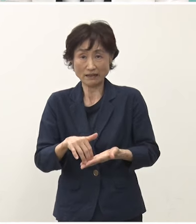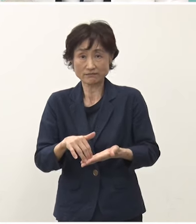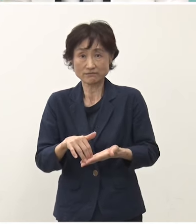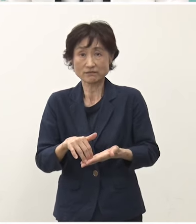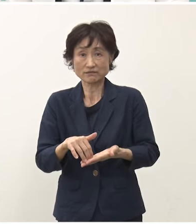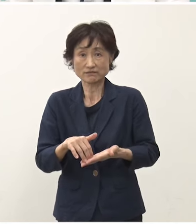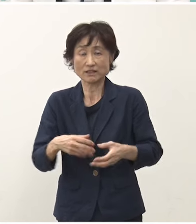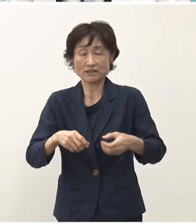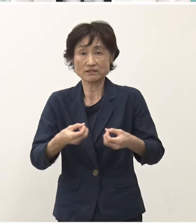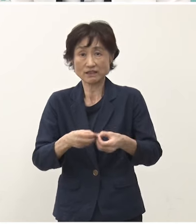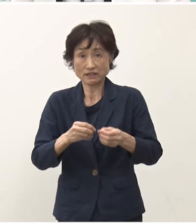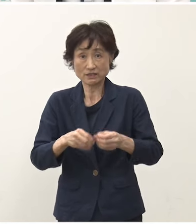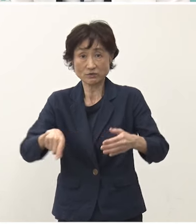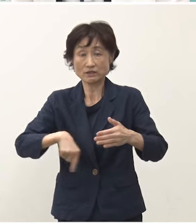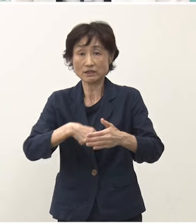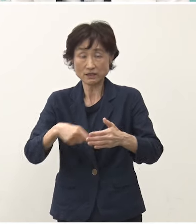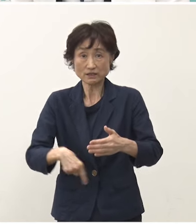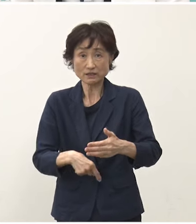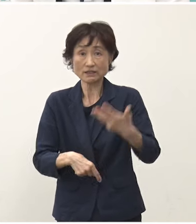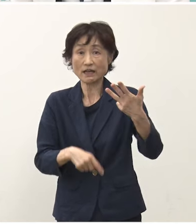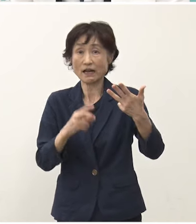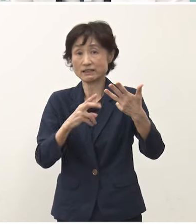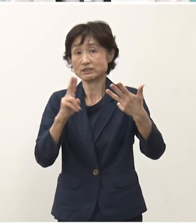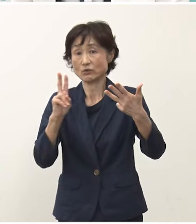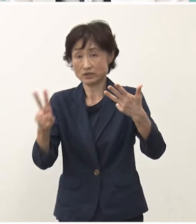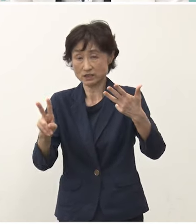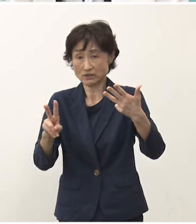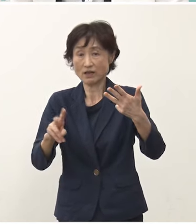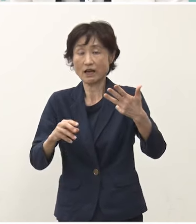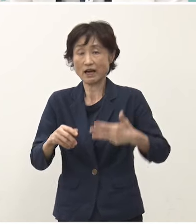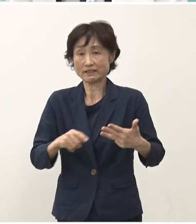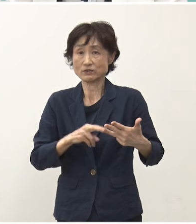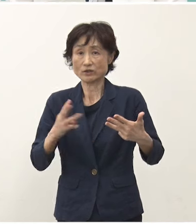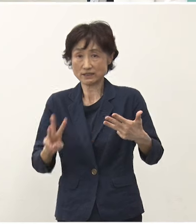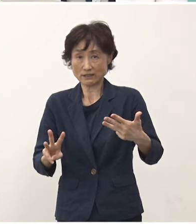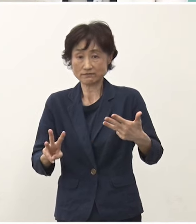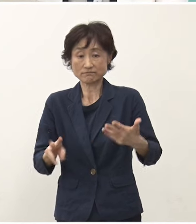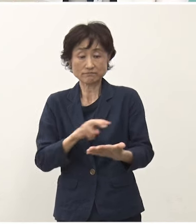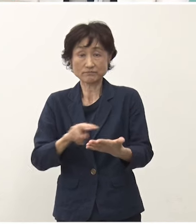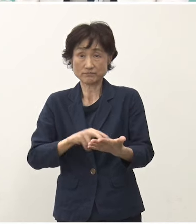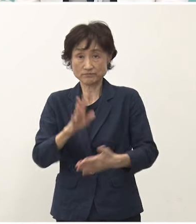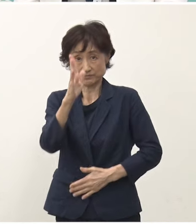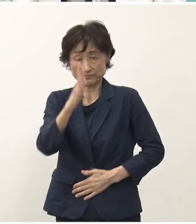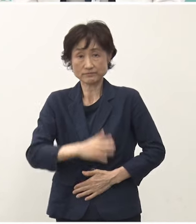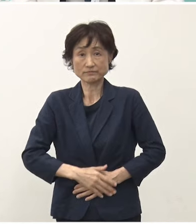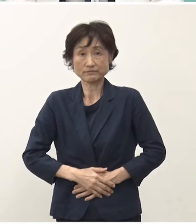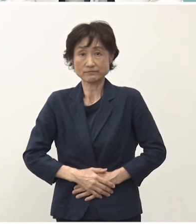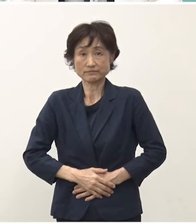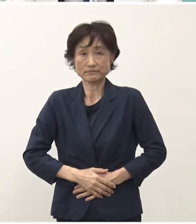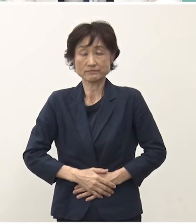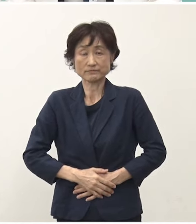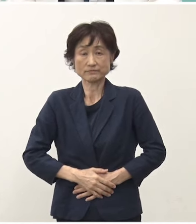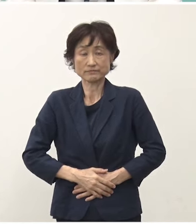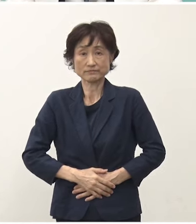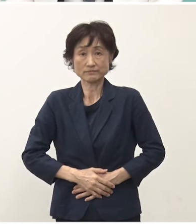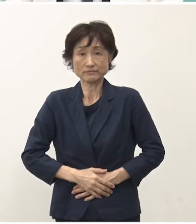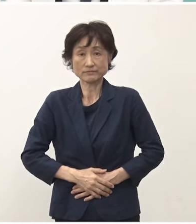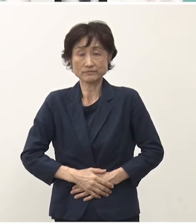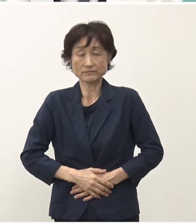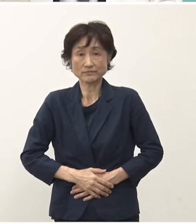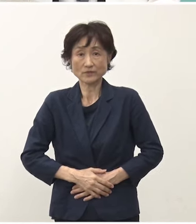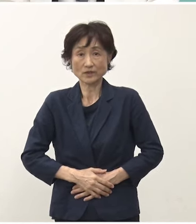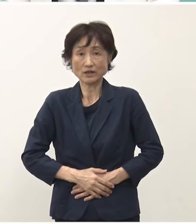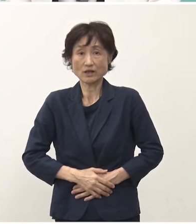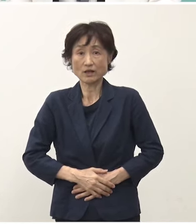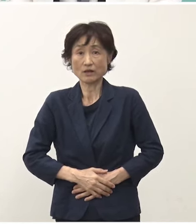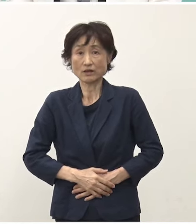資料の8の2と資料の8の3をご覧くださいえ歳入歳出補正